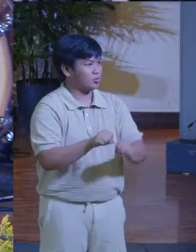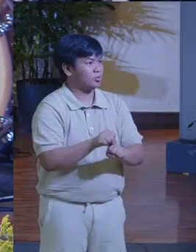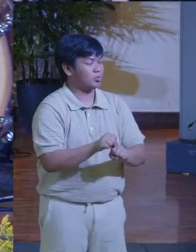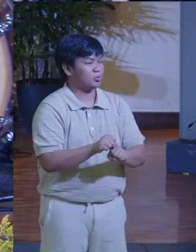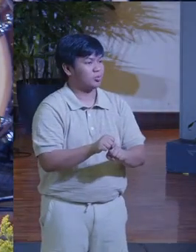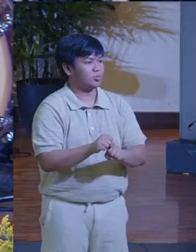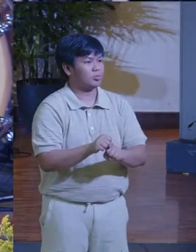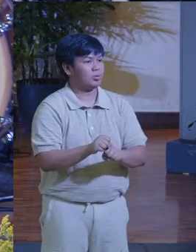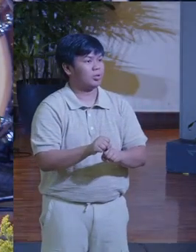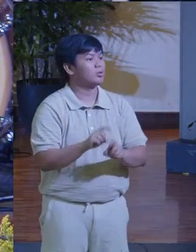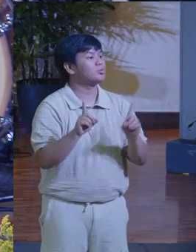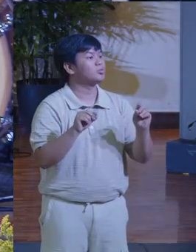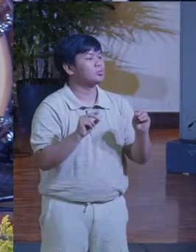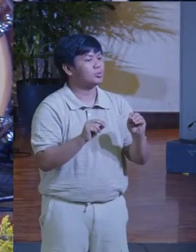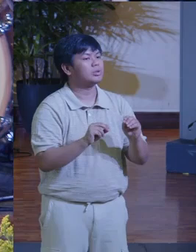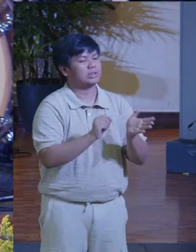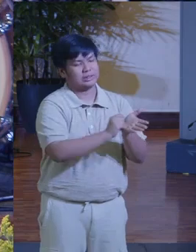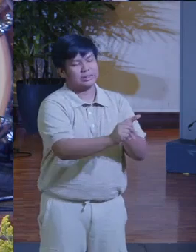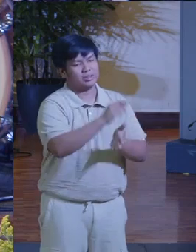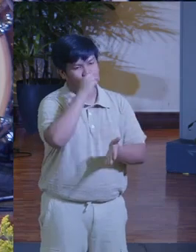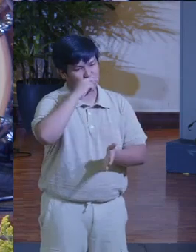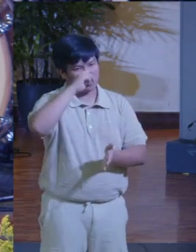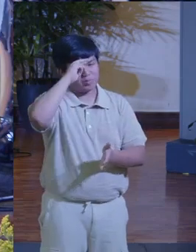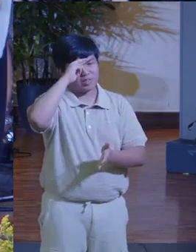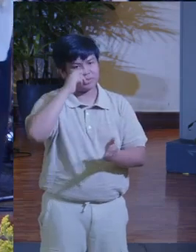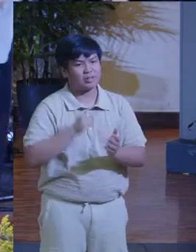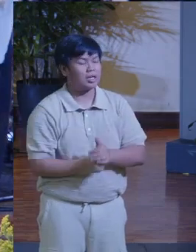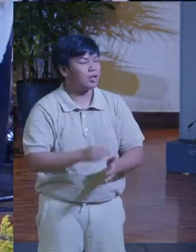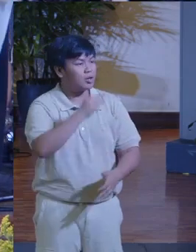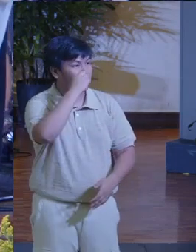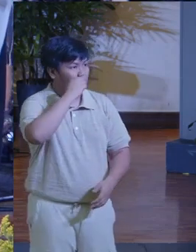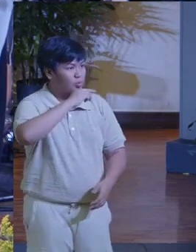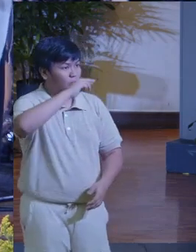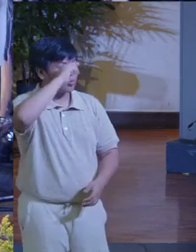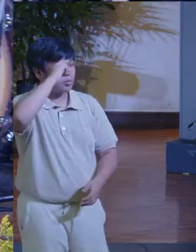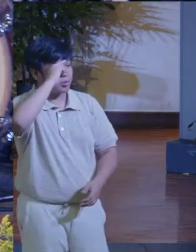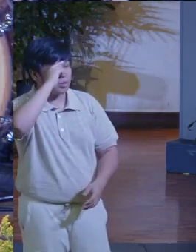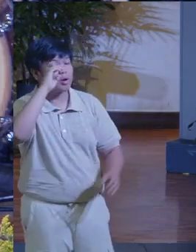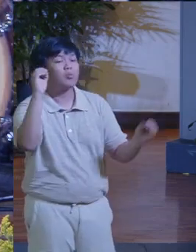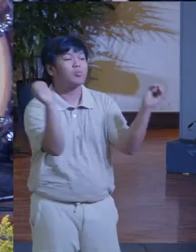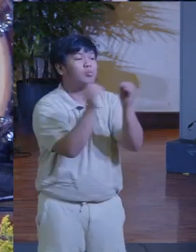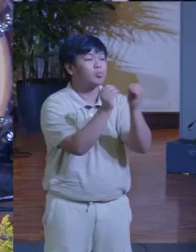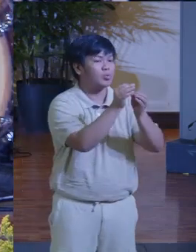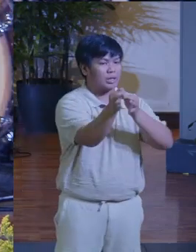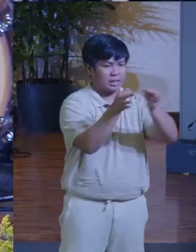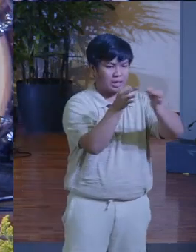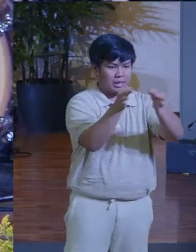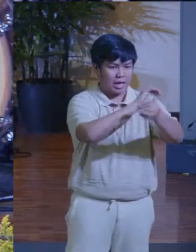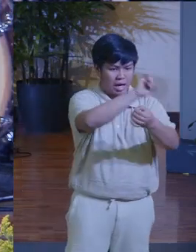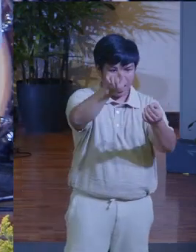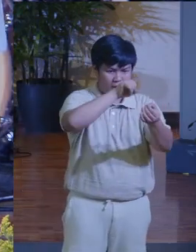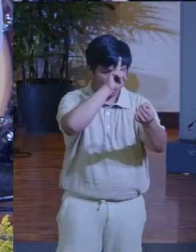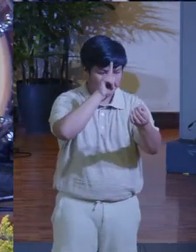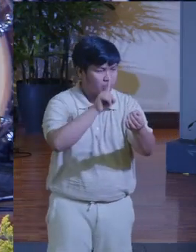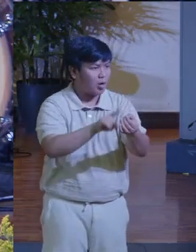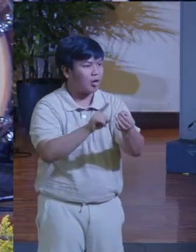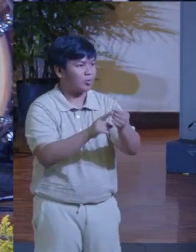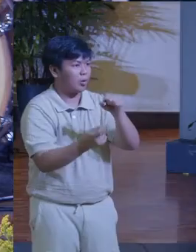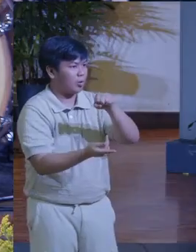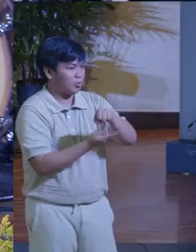niya ang Romans. Ang Romans po ay parang pagpapaliwanag ng katotohanan na